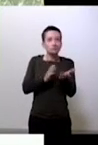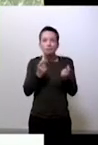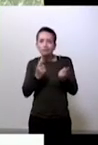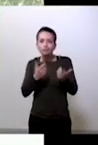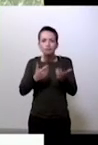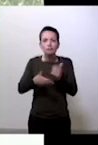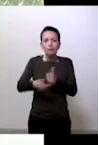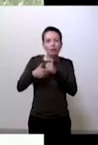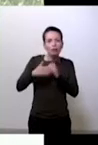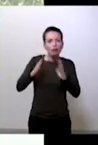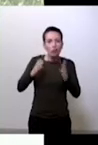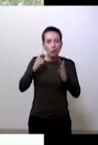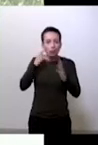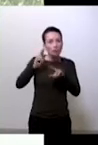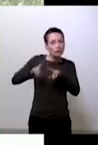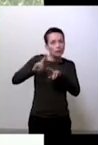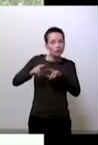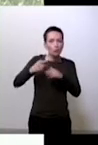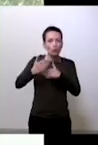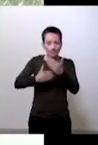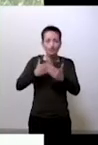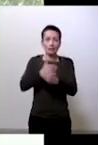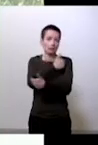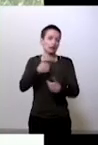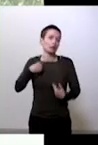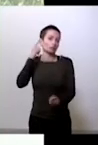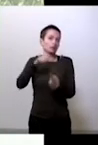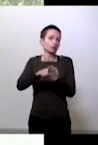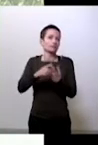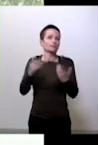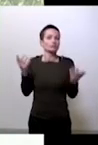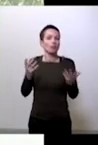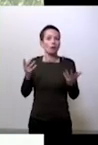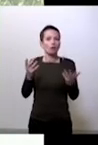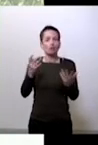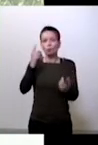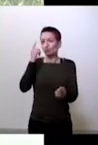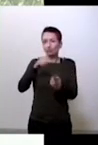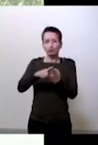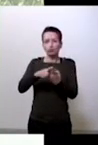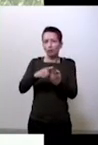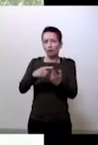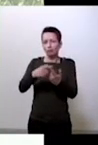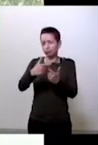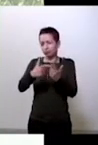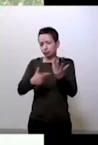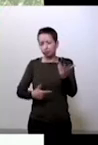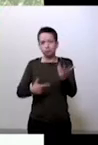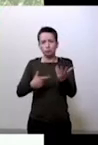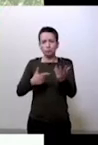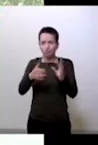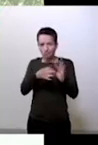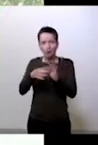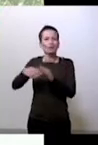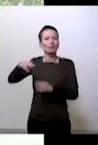etc. Et puis un dernier objectif qui sera au final de traiter tous les sujets liés au logement, que ce